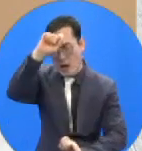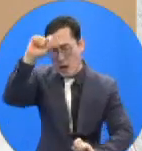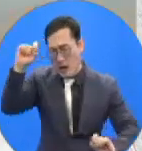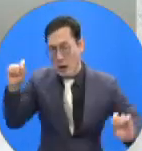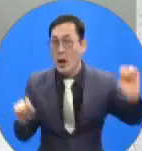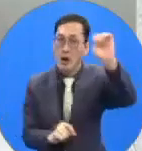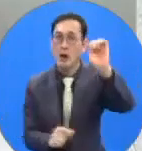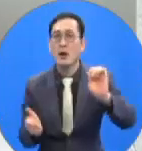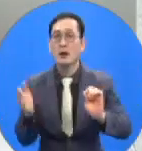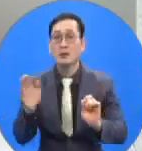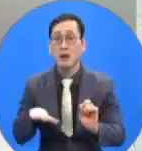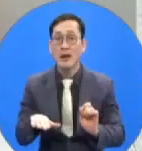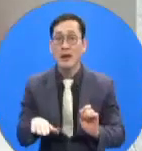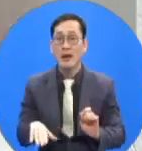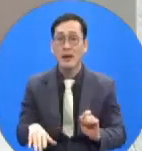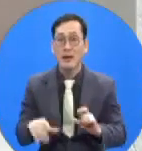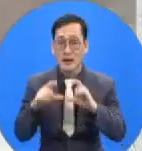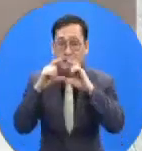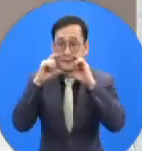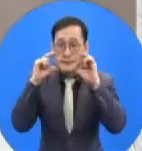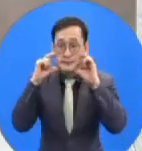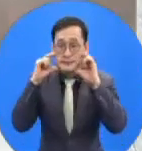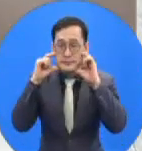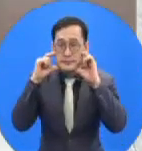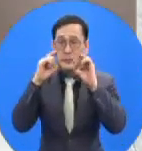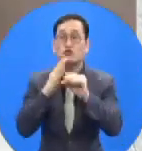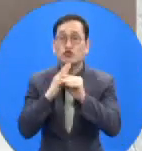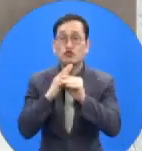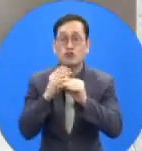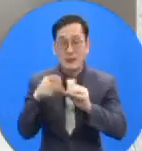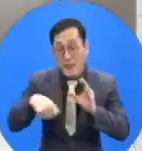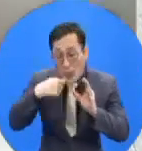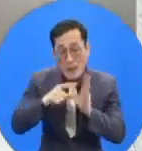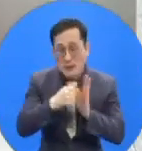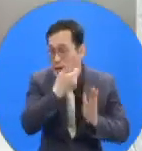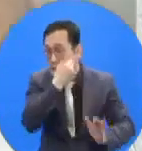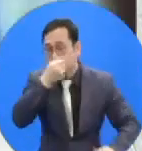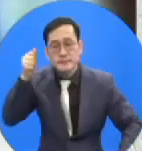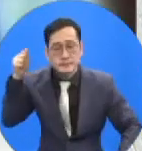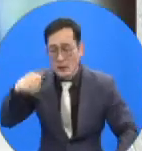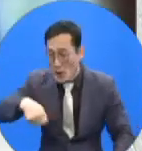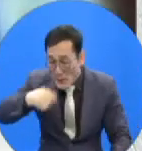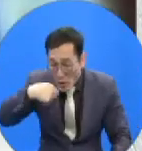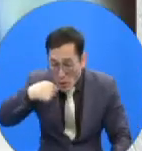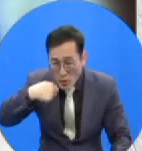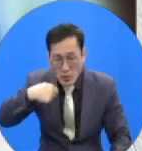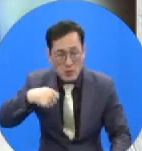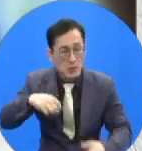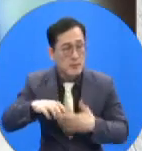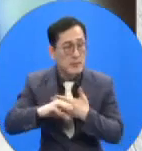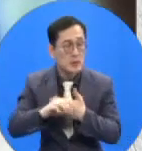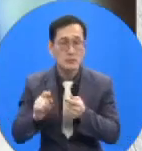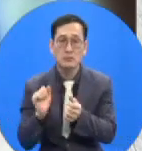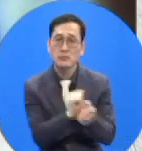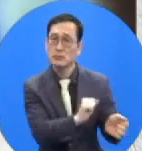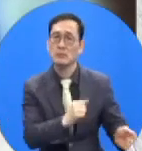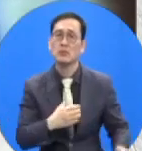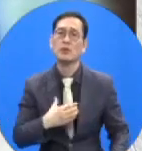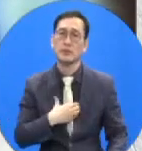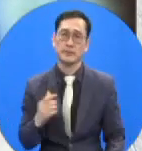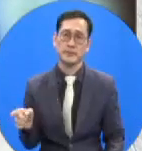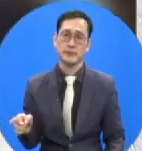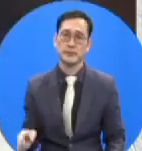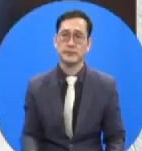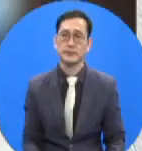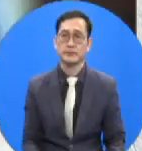과정에서 승무원을 매개로 해서 다른 그 승객들한테 전파도 가능하고요. 굉장히 이거 위험한